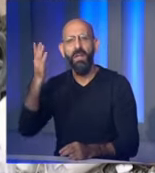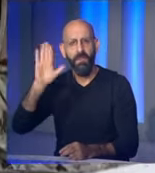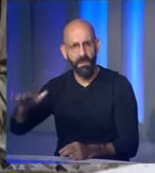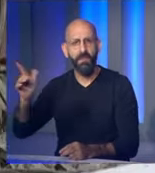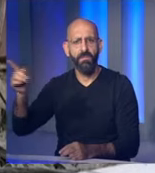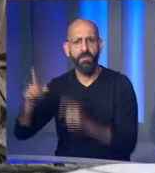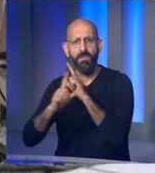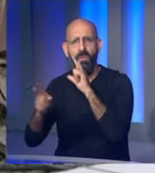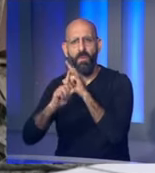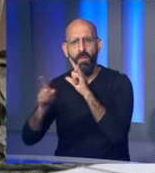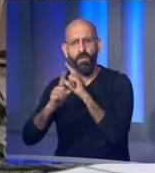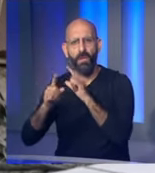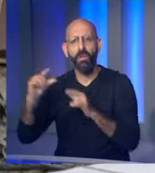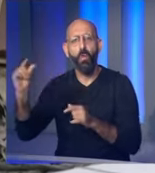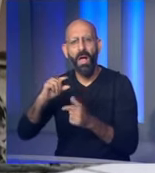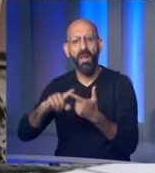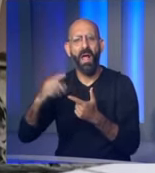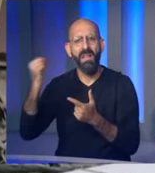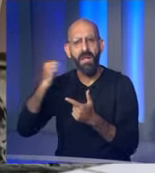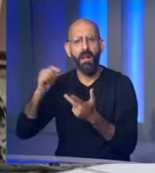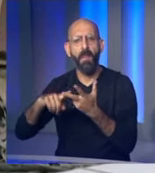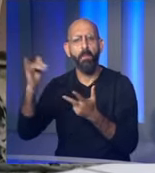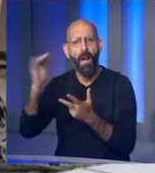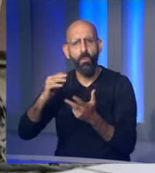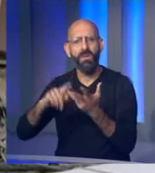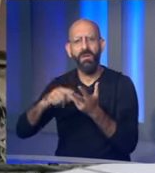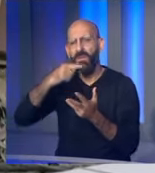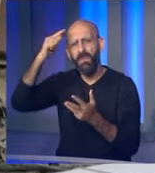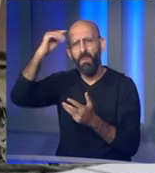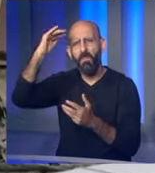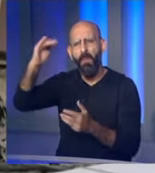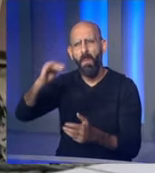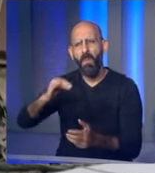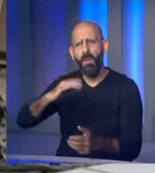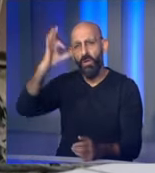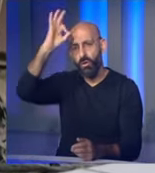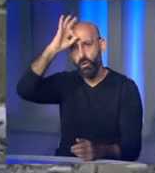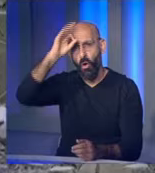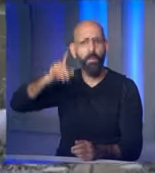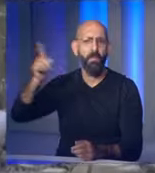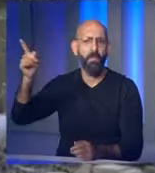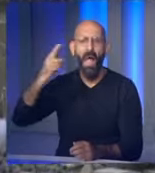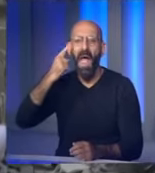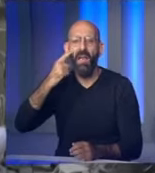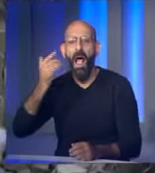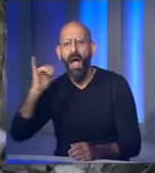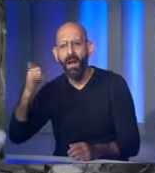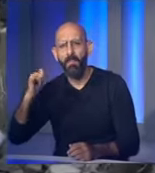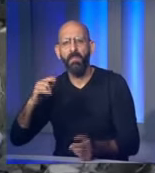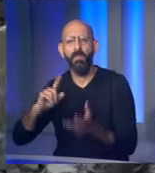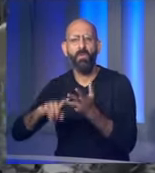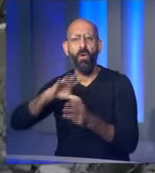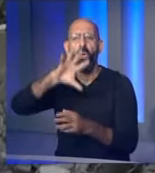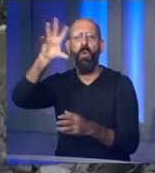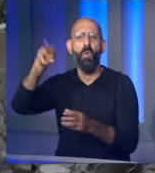الاسلاميه في حمين التحت حصدت شهيدا وشنت سلسله غرات على عب دوير انصار المحموديه كفره